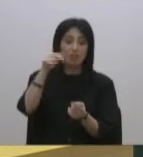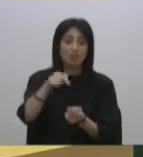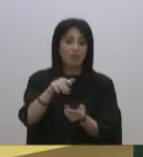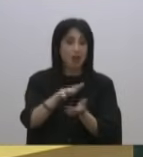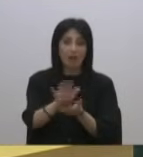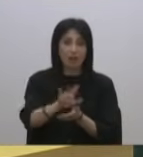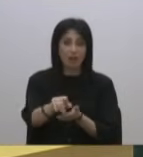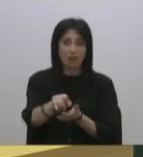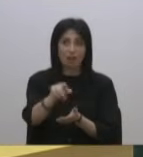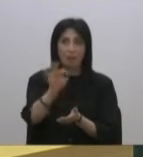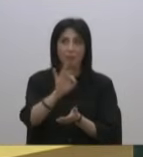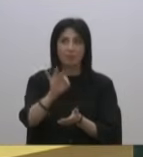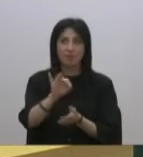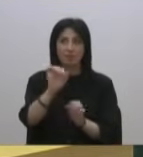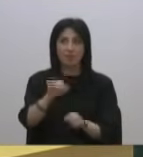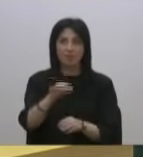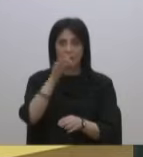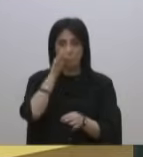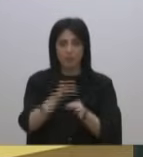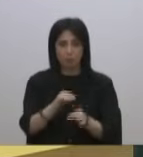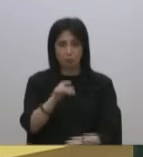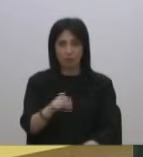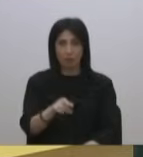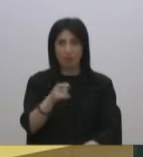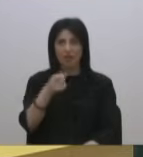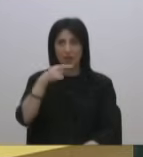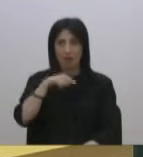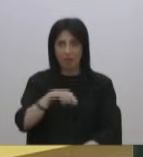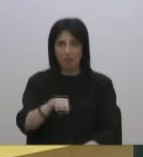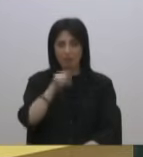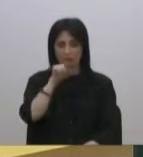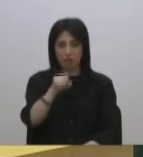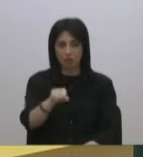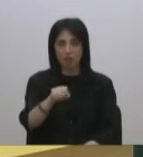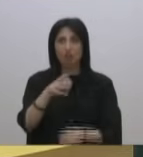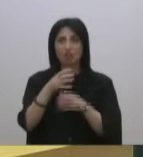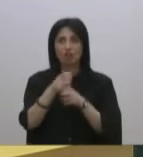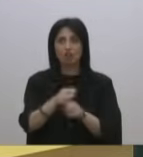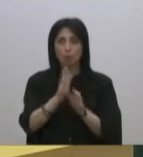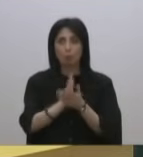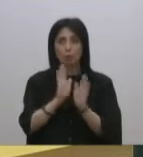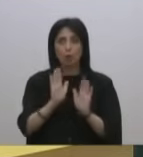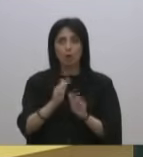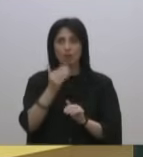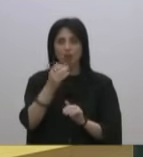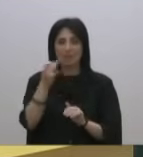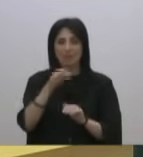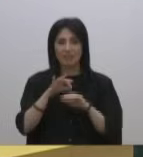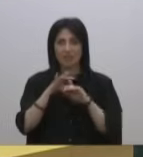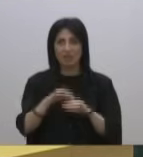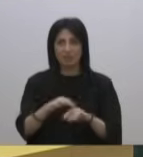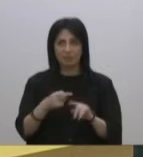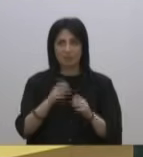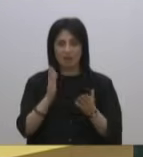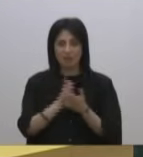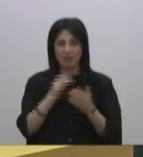არ დახარჯავ, ამაზე შეიძლება პასუხი ააგო. აქედან გამომდინარე, შენ შეზღუდული ხარ მხოლოდ და მხოლოდ შენი ინტერესის გატარებაში. ეს